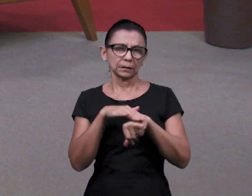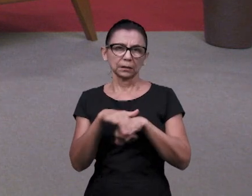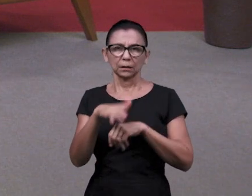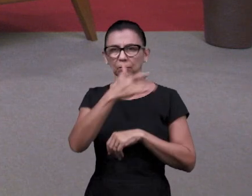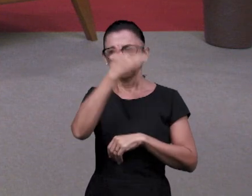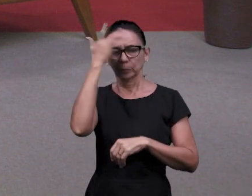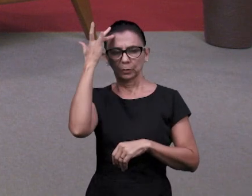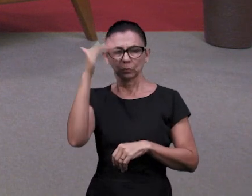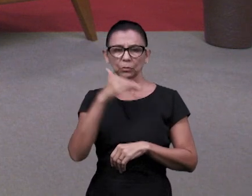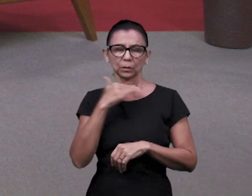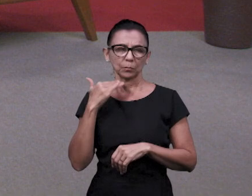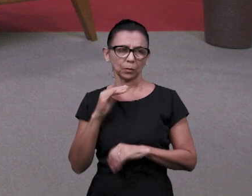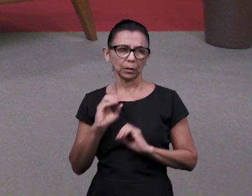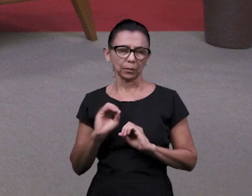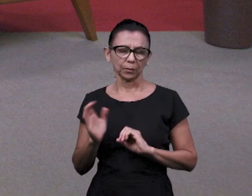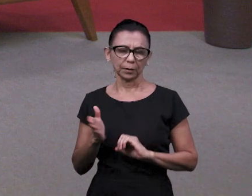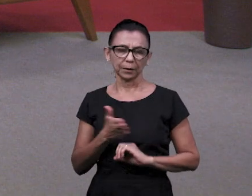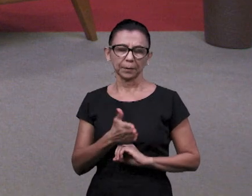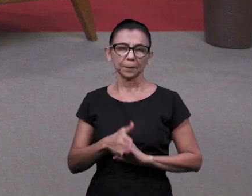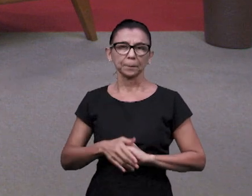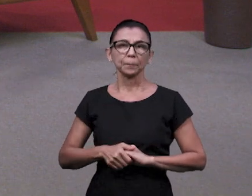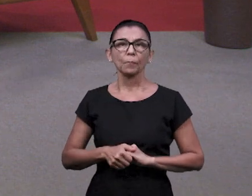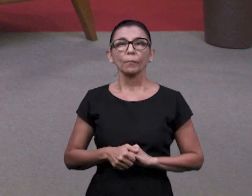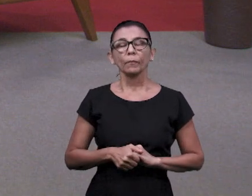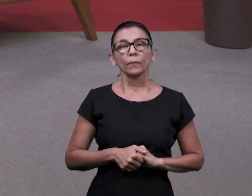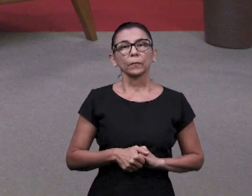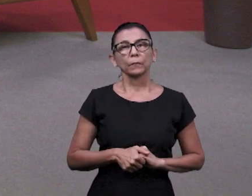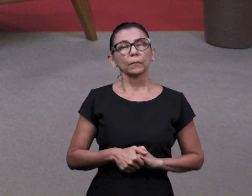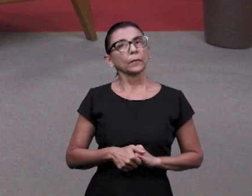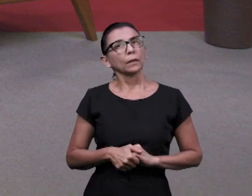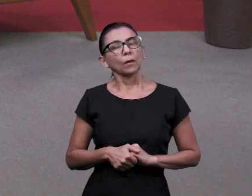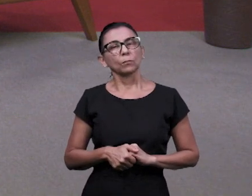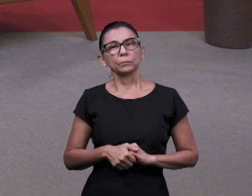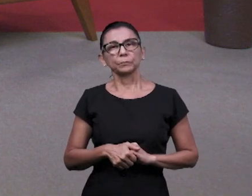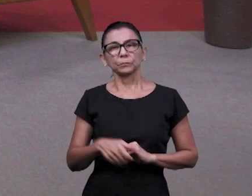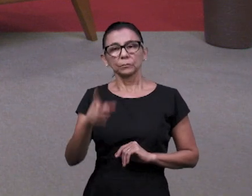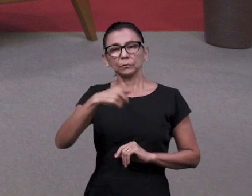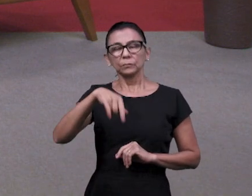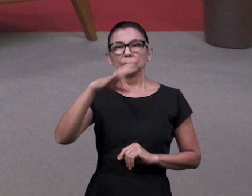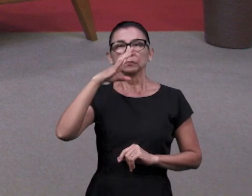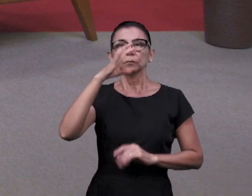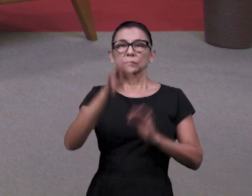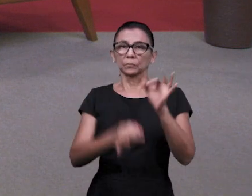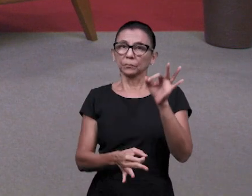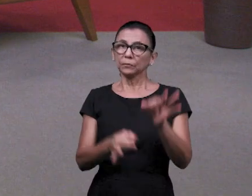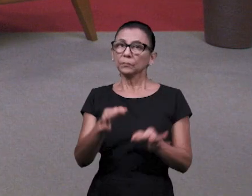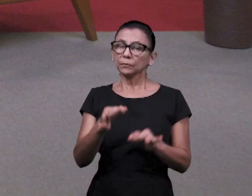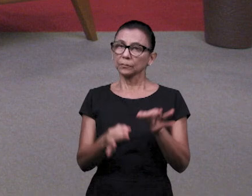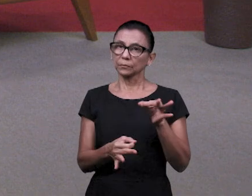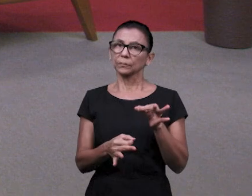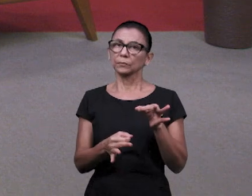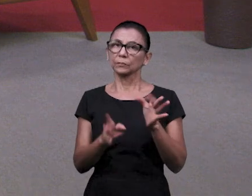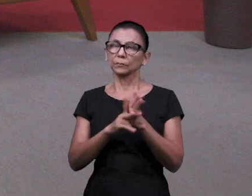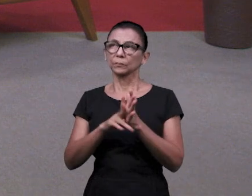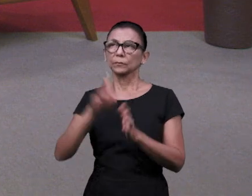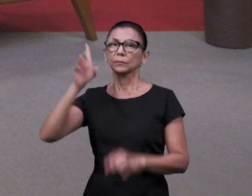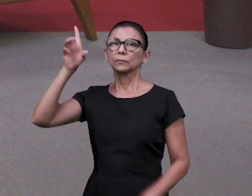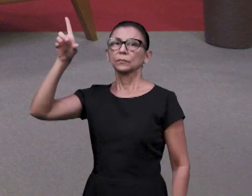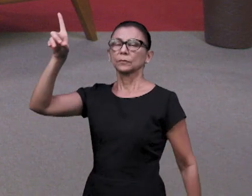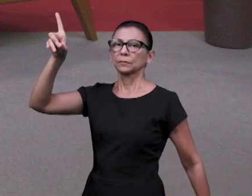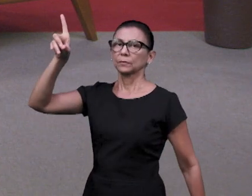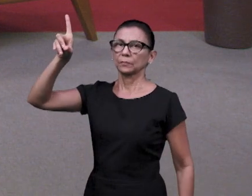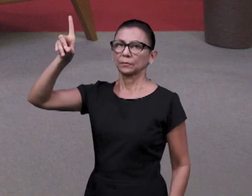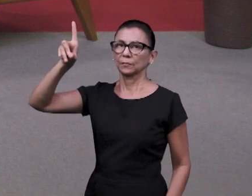d'une situation d'un membre de la famille qui était décédé, etc. Donc l'homme, il est à son jugement, il doit réfléchir sur cela. Et le salut,